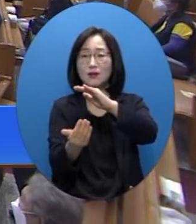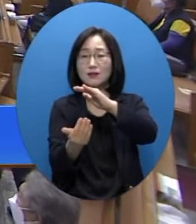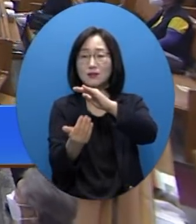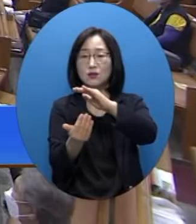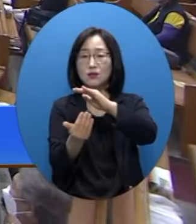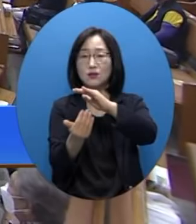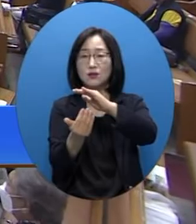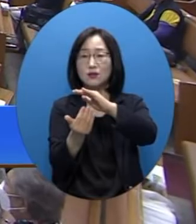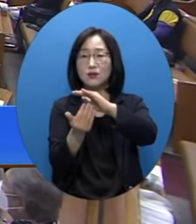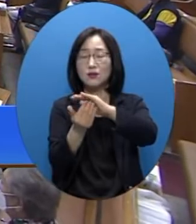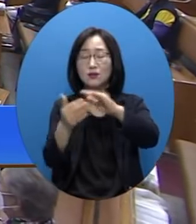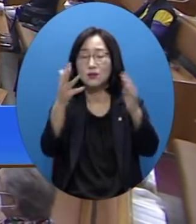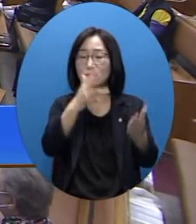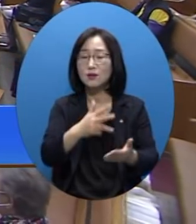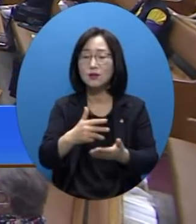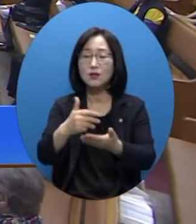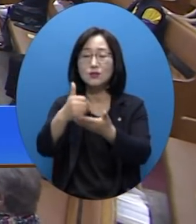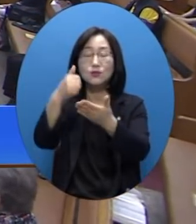이루어져